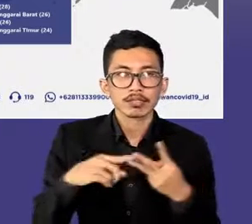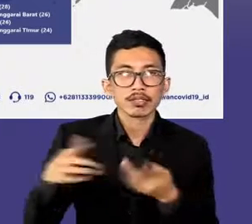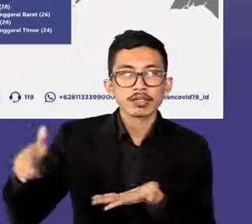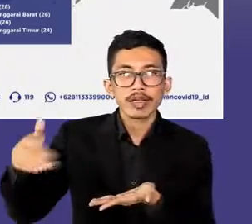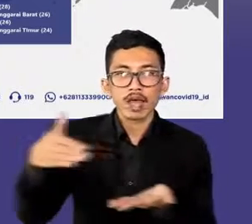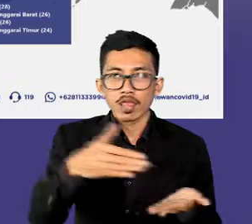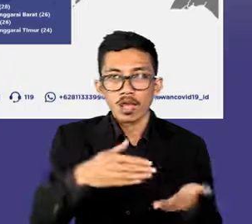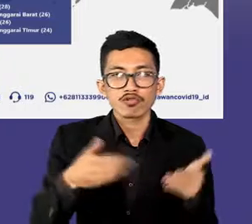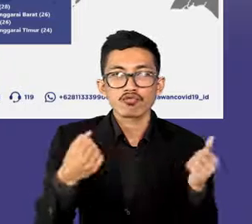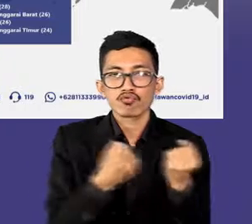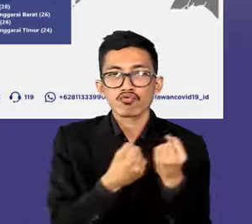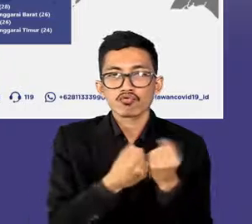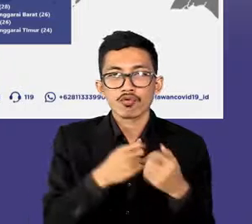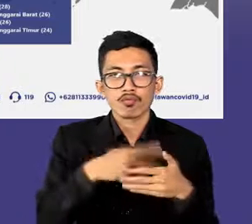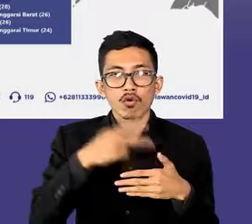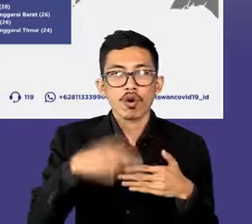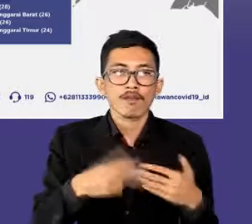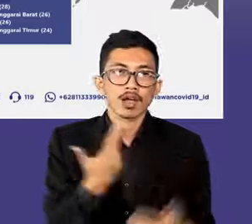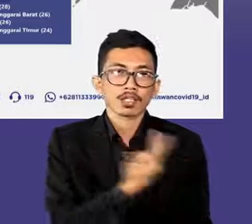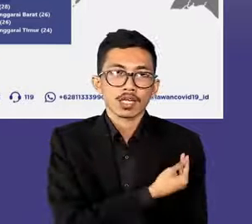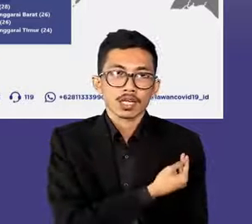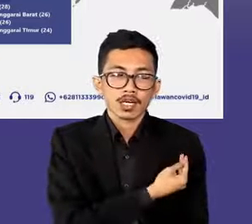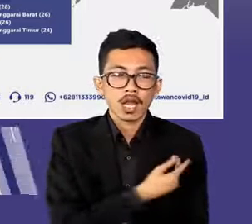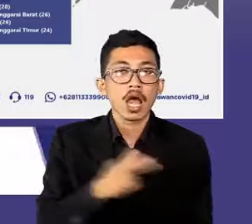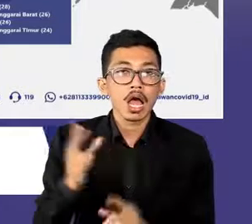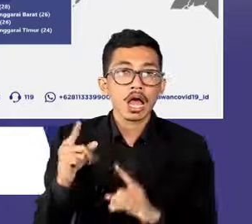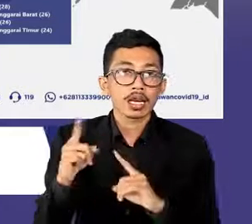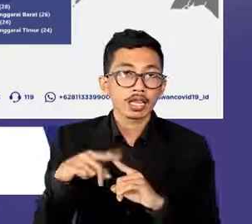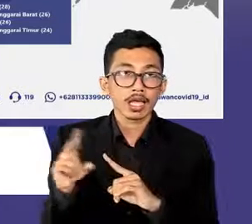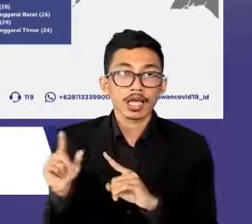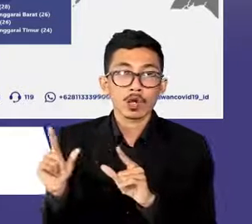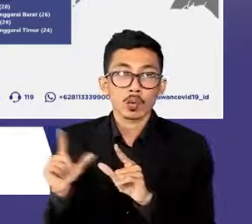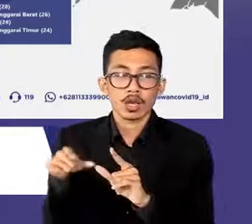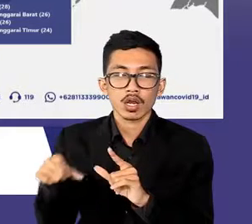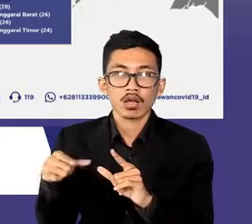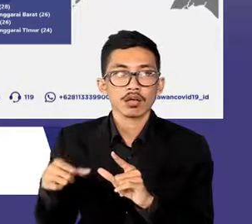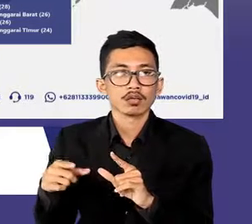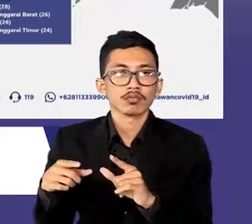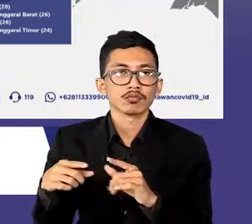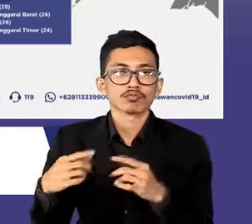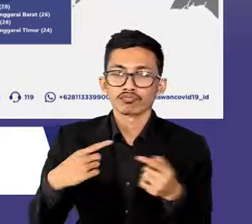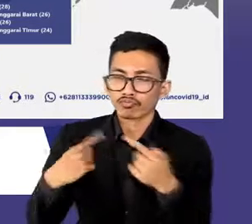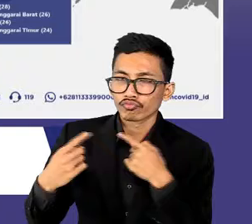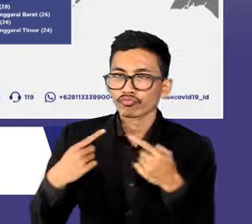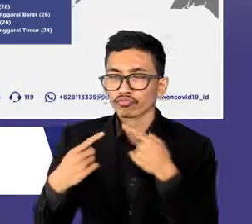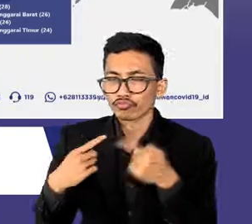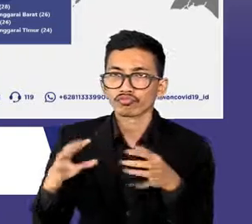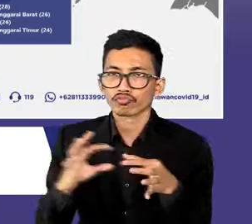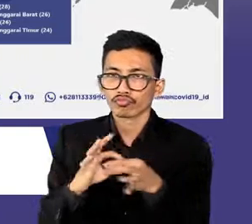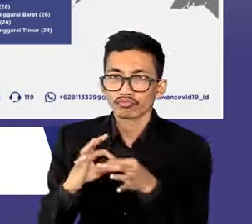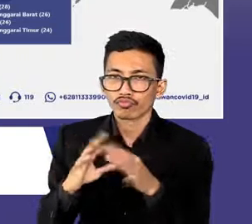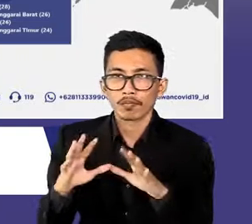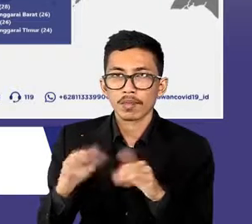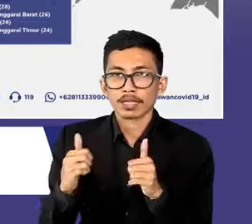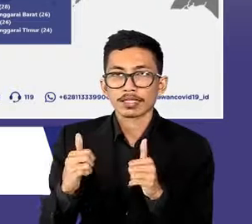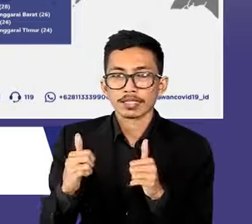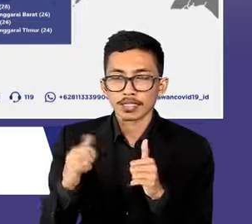program vaksinasi tentunya peran rtrw perlu didukung oleh koordinasi yang baik dengan unsur lainnya